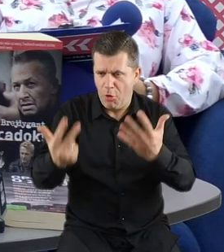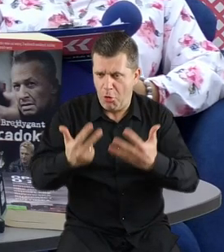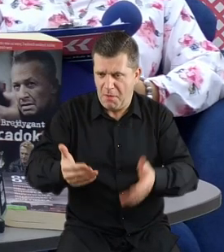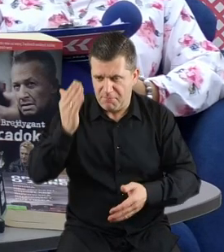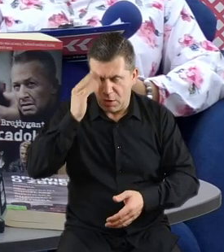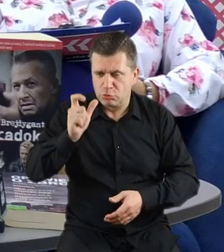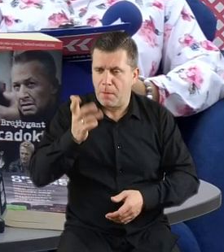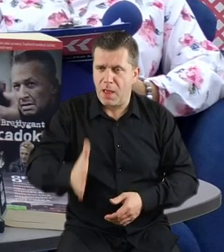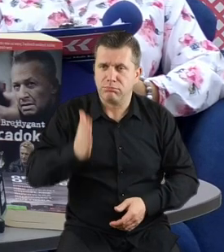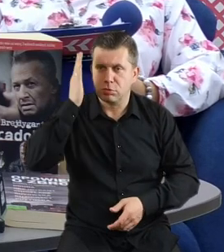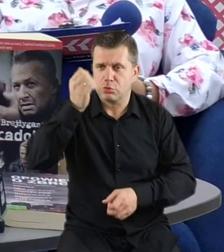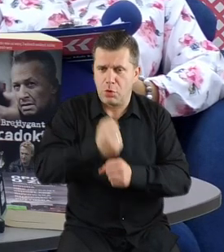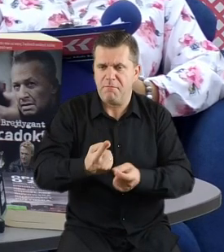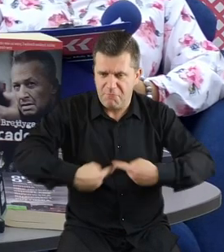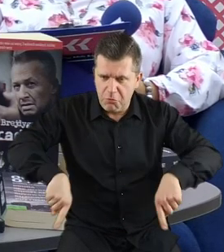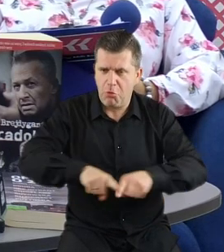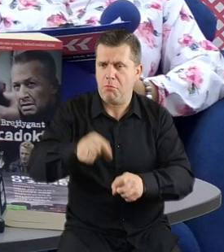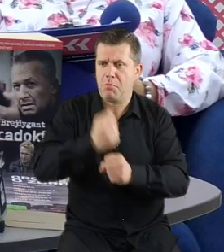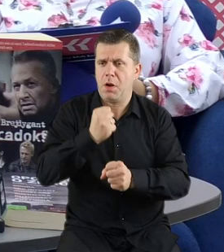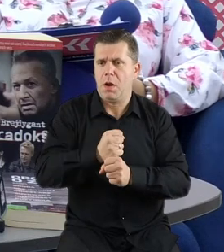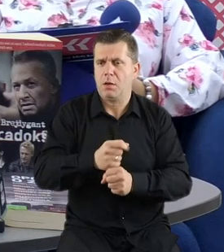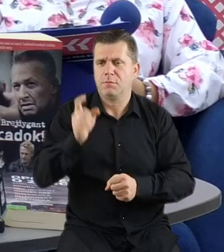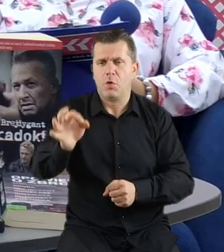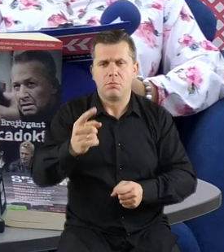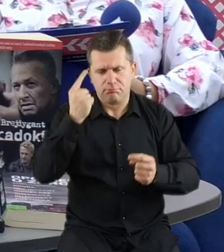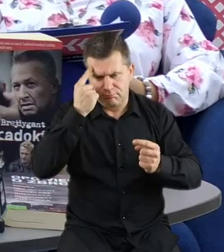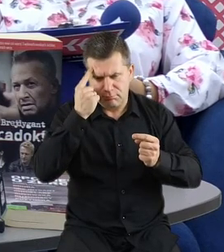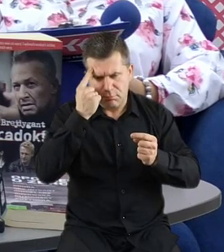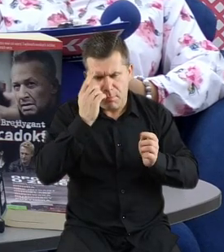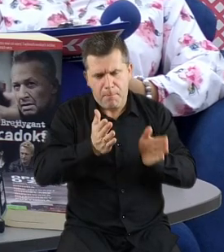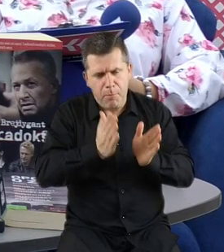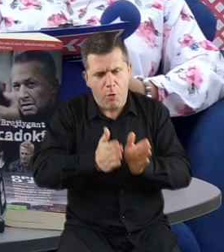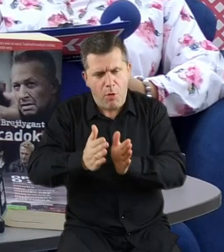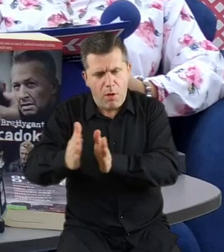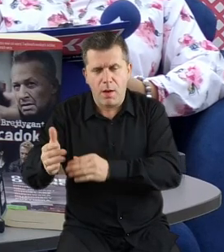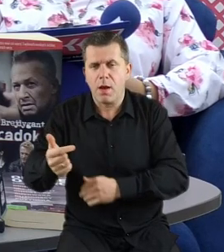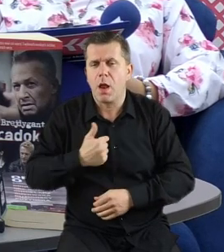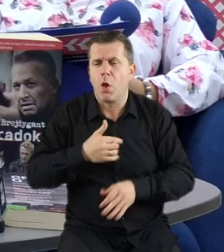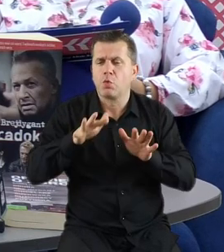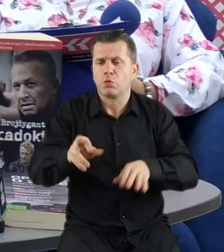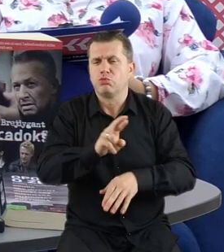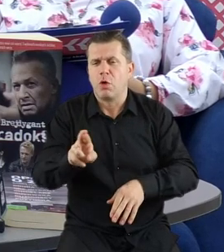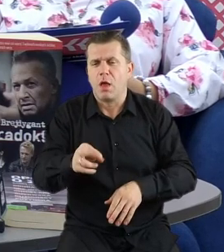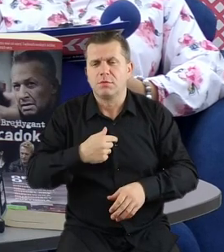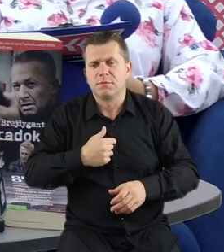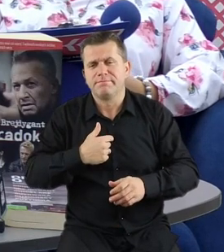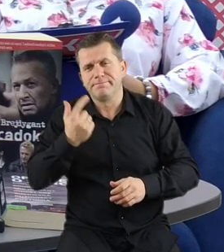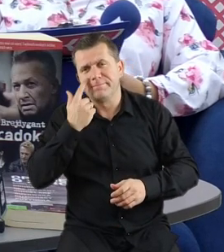robić i to robią. Później jakby idą po kolei. U mnie dużo rzeczy się